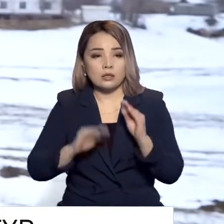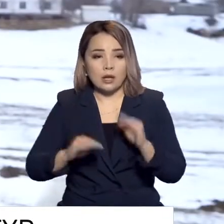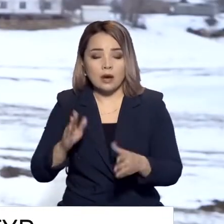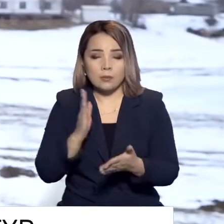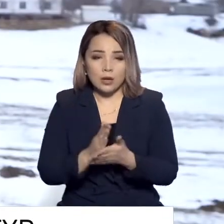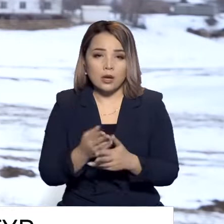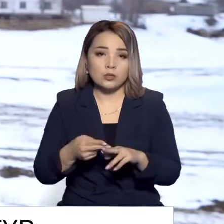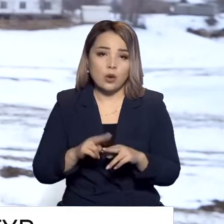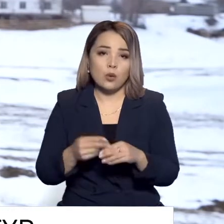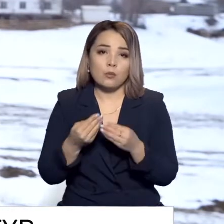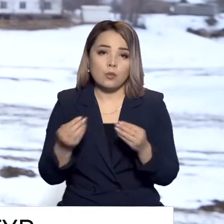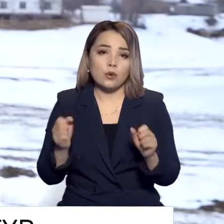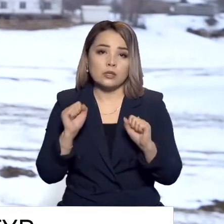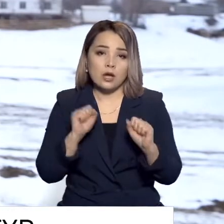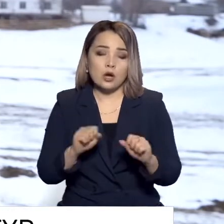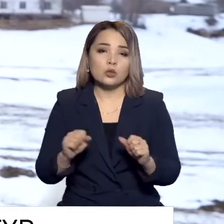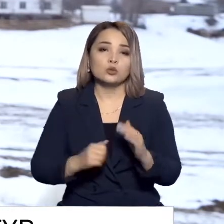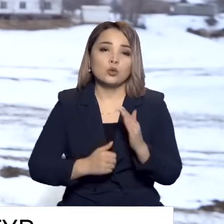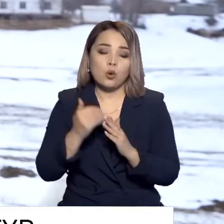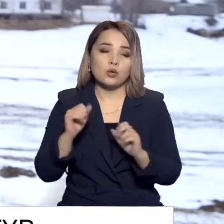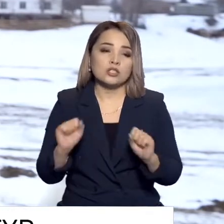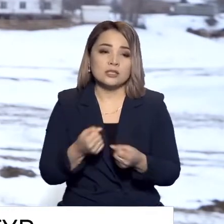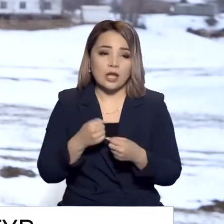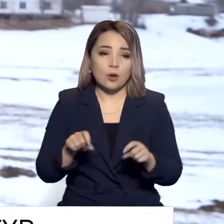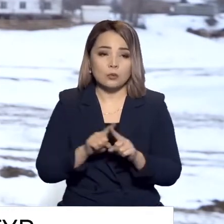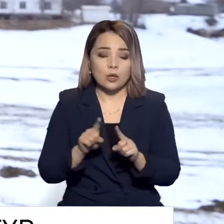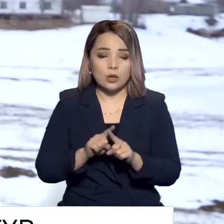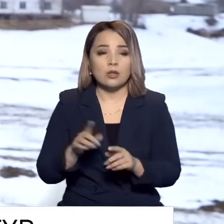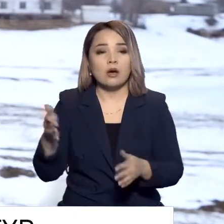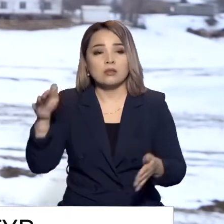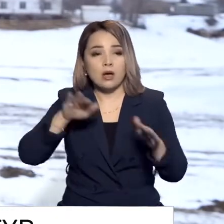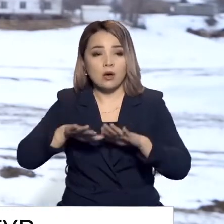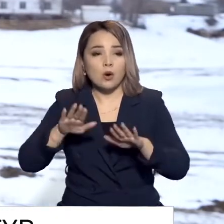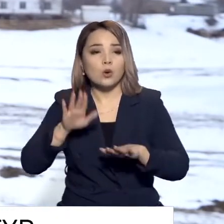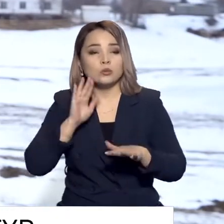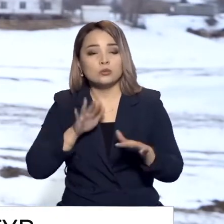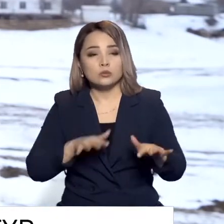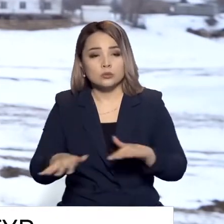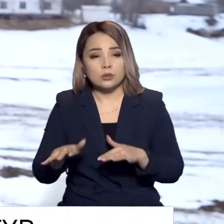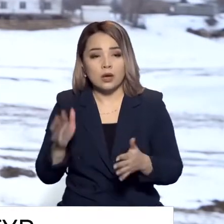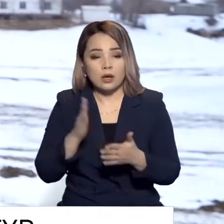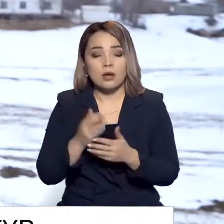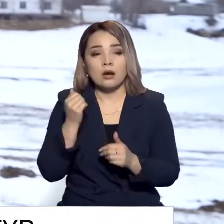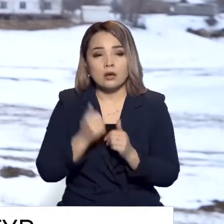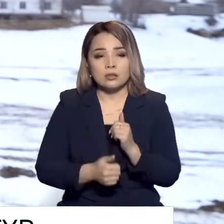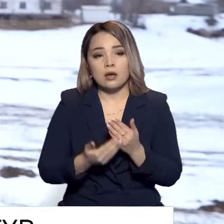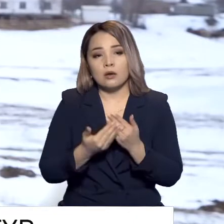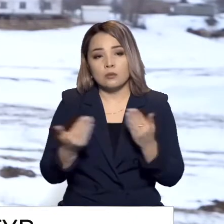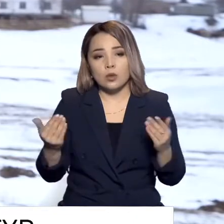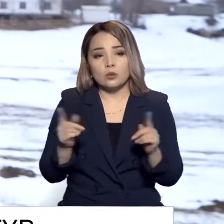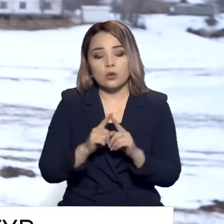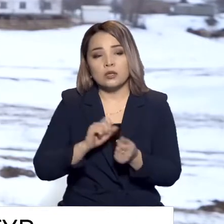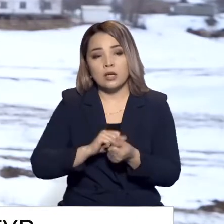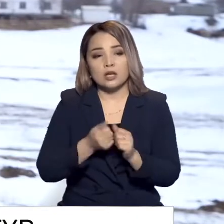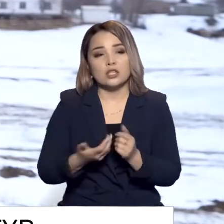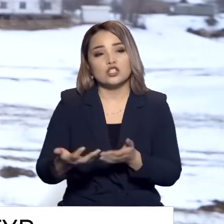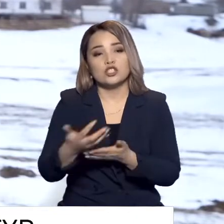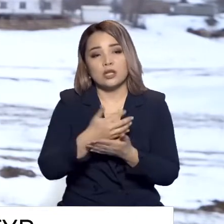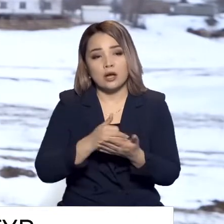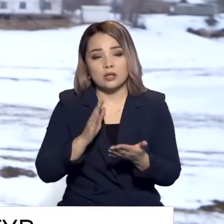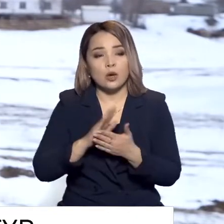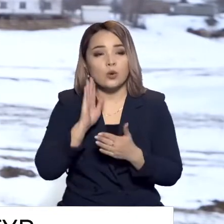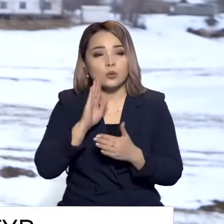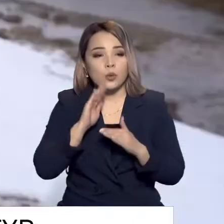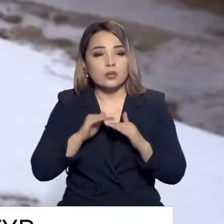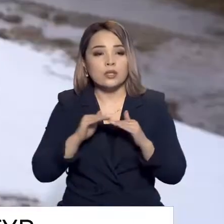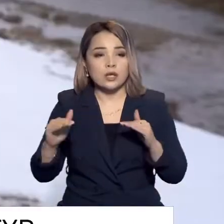арқылы жоғары жылдамдықпен жоғарыдан келе жатқан таудан келіп жатқан сулар сол әр бөгет сайын тастар сол жерге жинақталып, судың